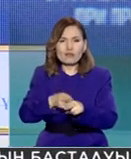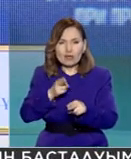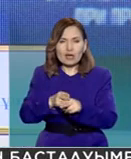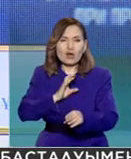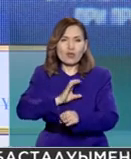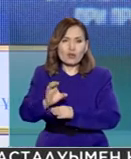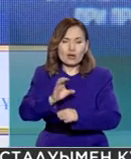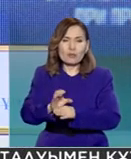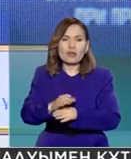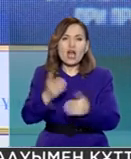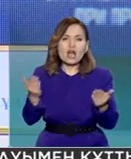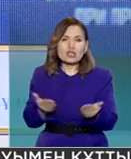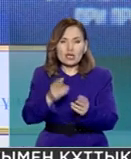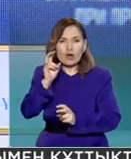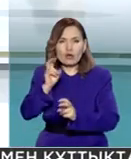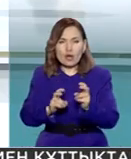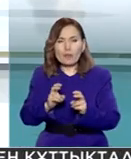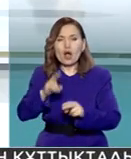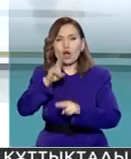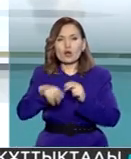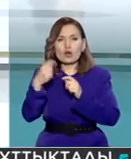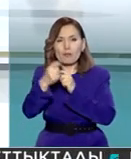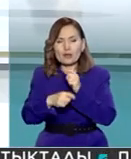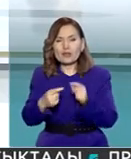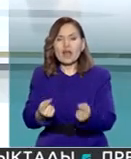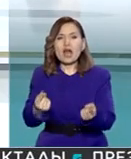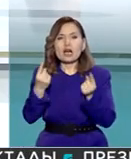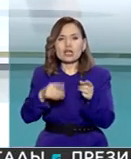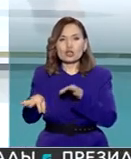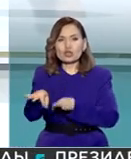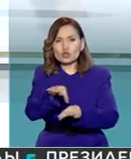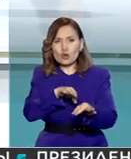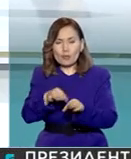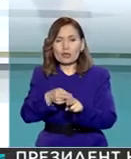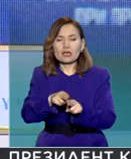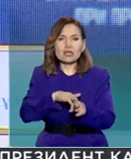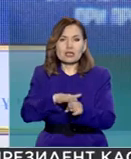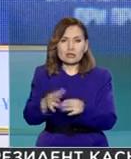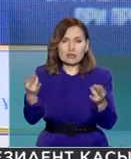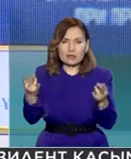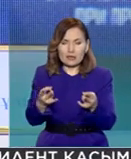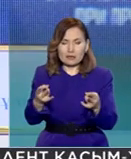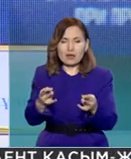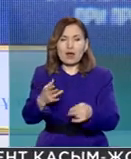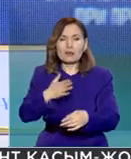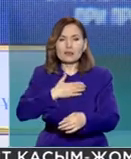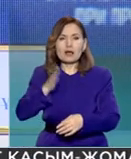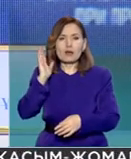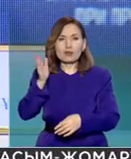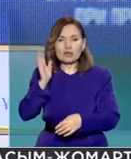жеңіл өнеркәсібі, құрылыс материалдары, осындай ірі жобаларды іске асыру керек біз. Біз